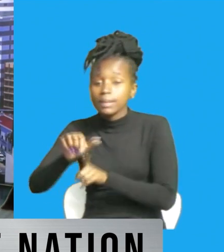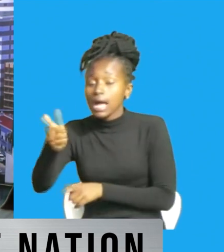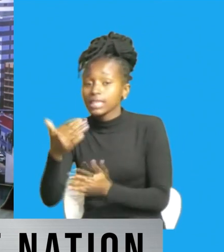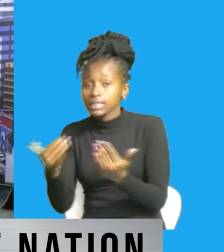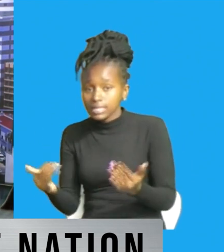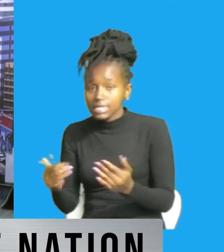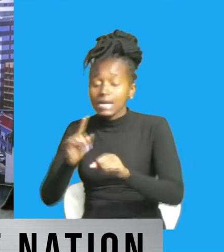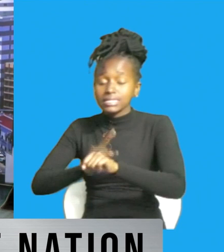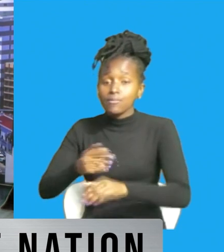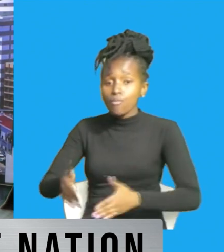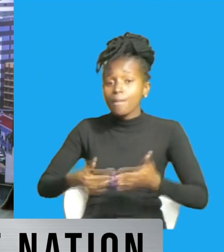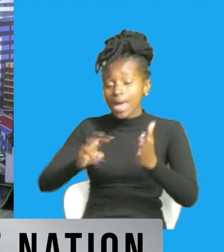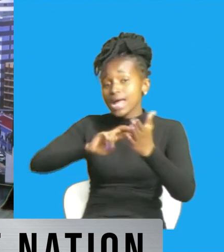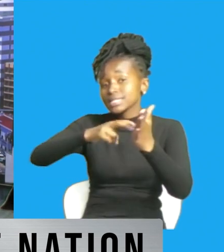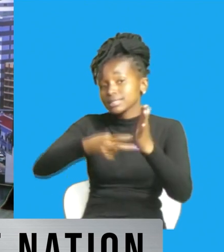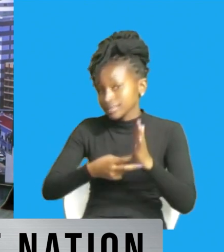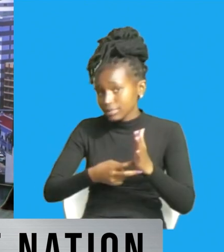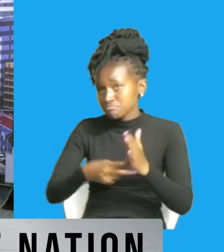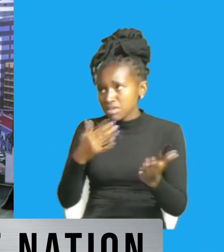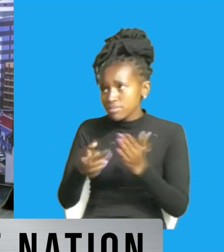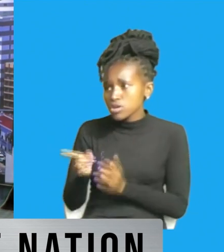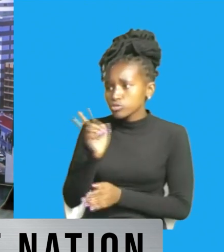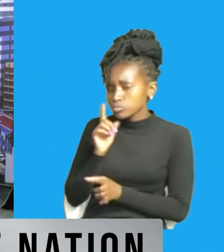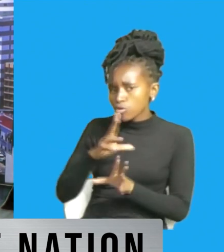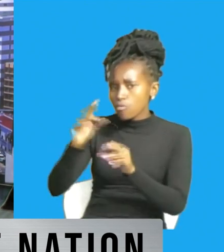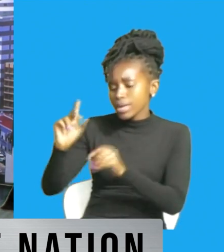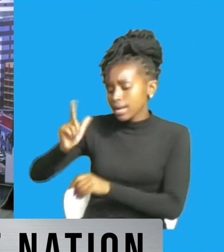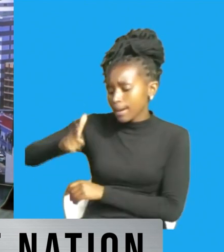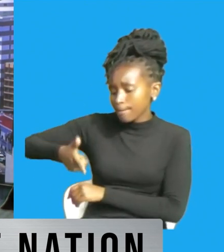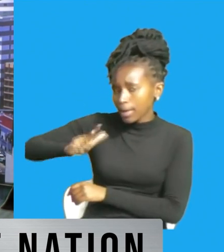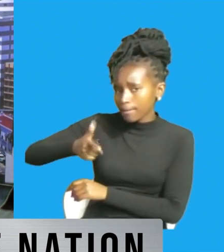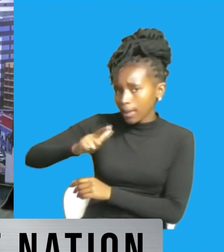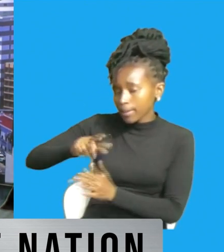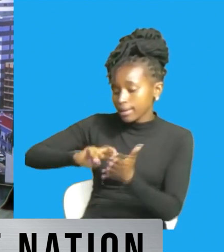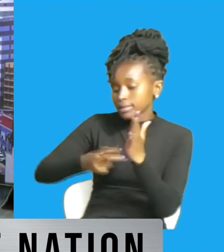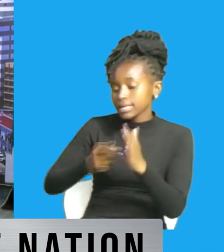ushuru katika petroli kesho, utoa ushuru katika petroli